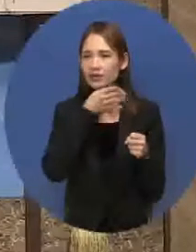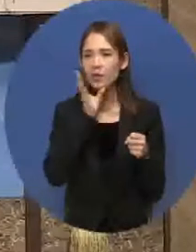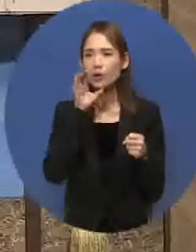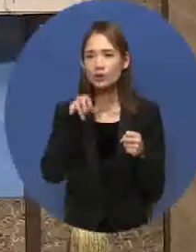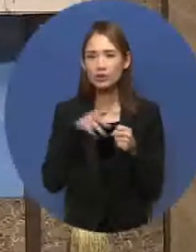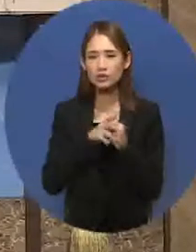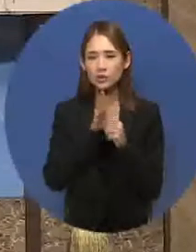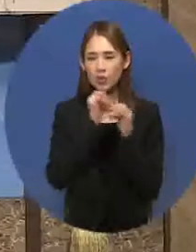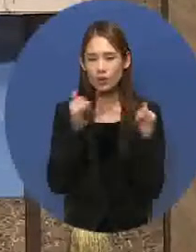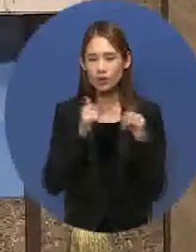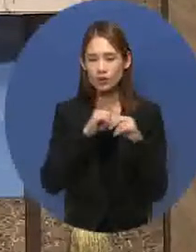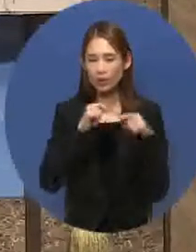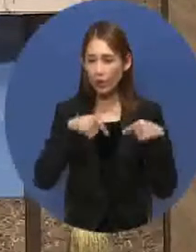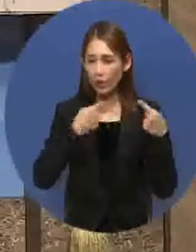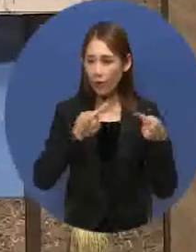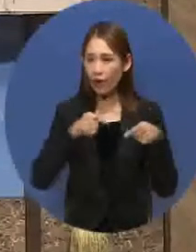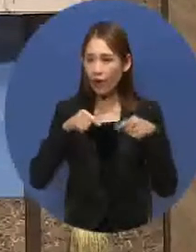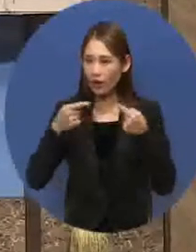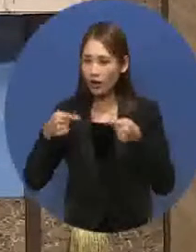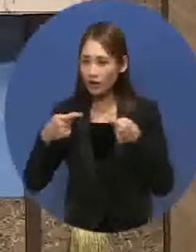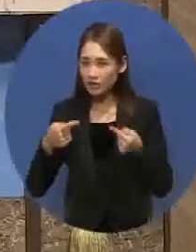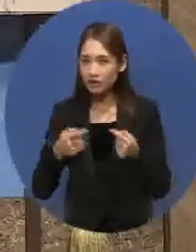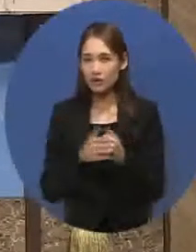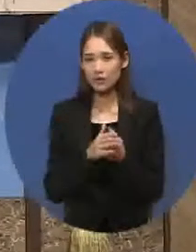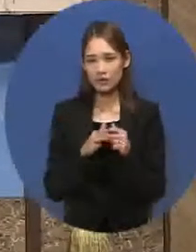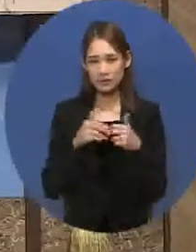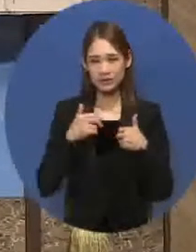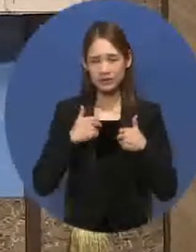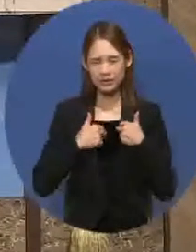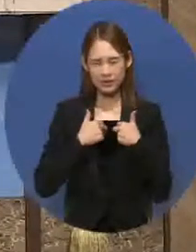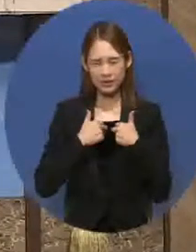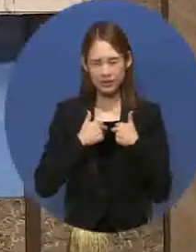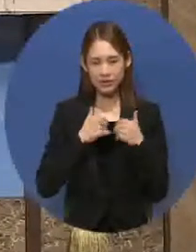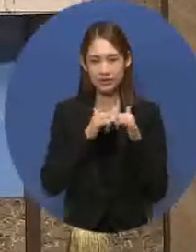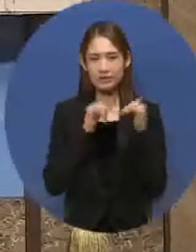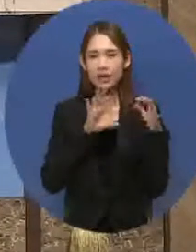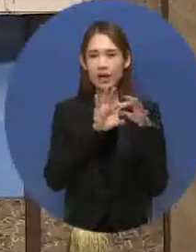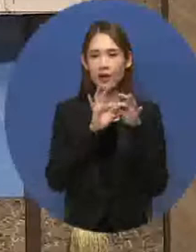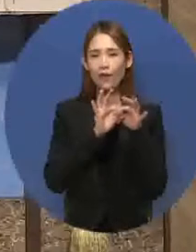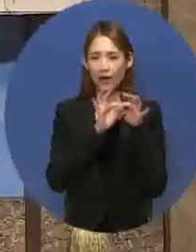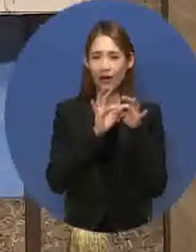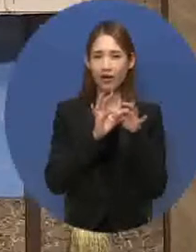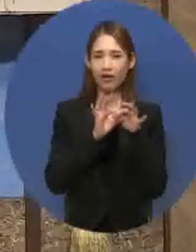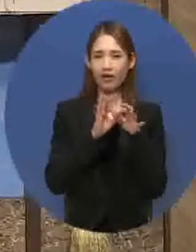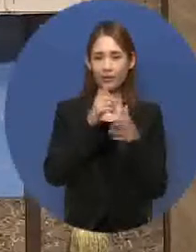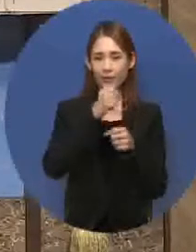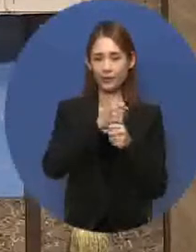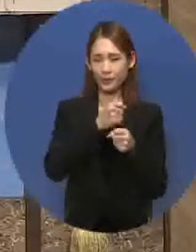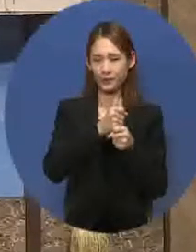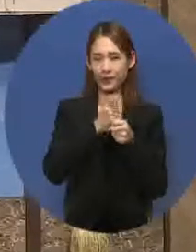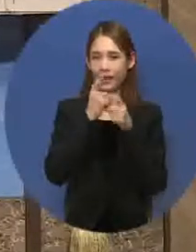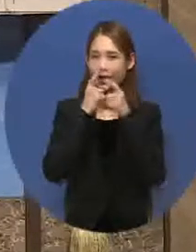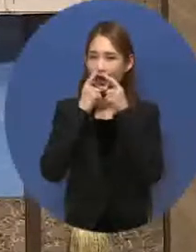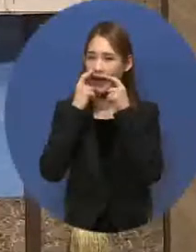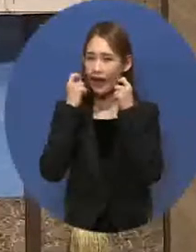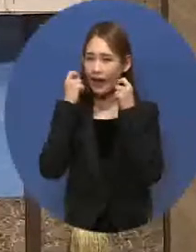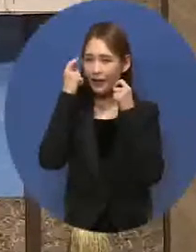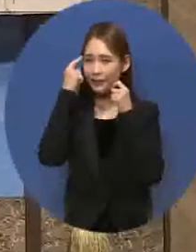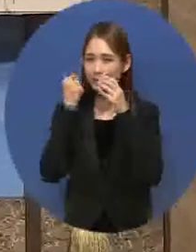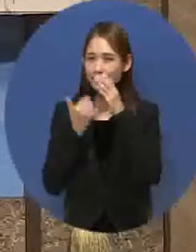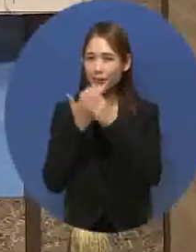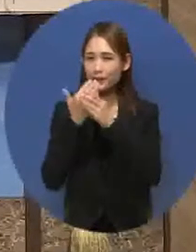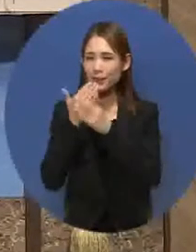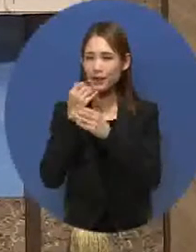노인단체 활동에 모두가 참여해서 네. 즐거운 인간관계를 통해서 엔돌핀이 생기는 그런